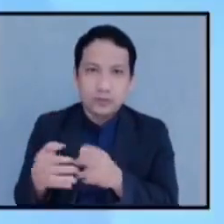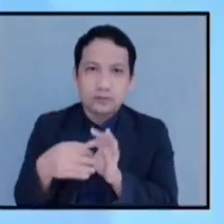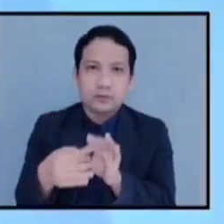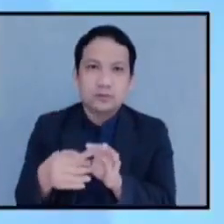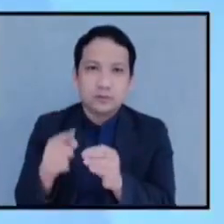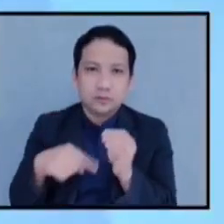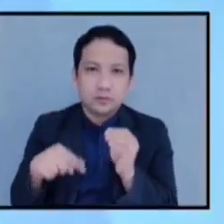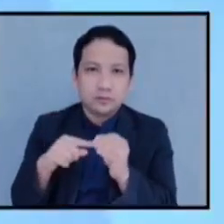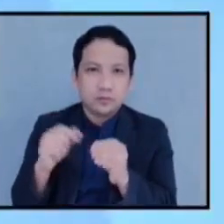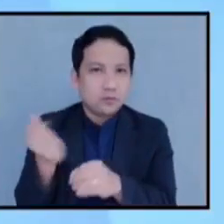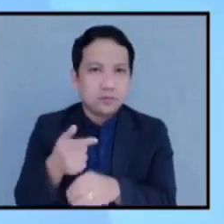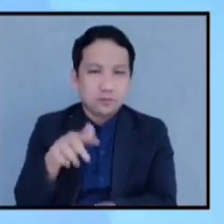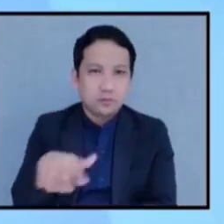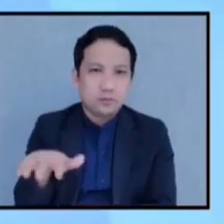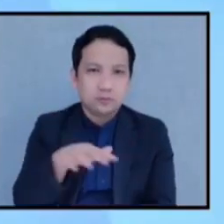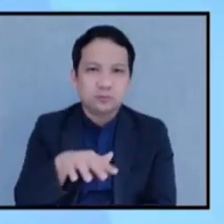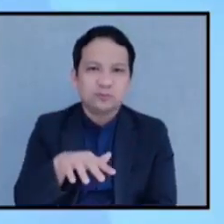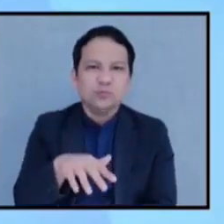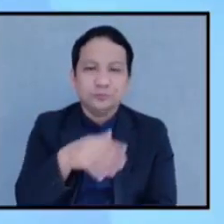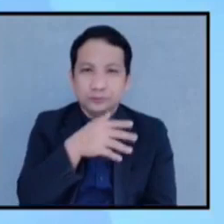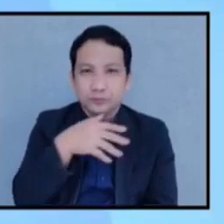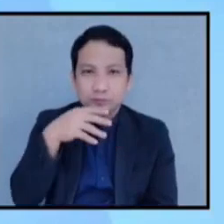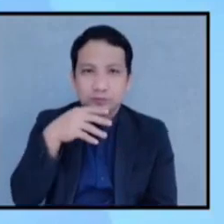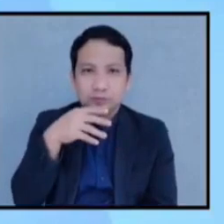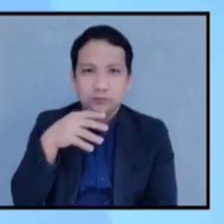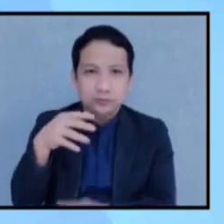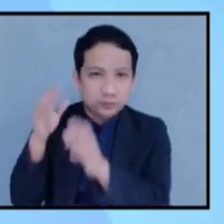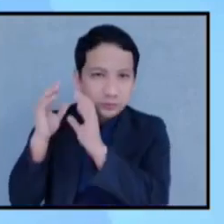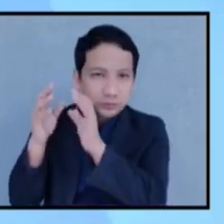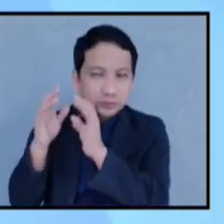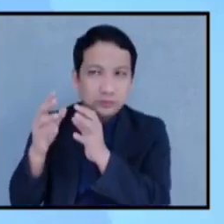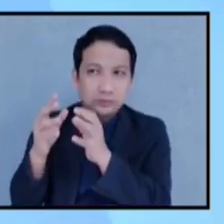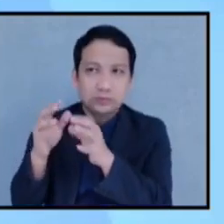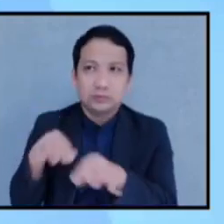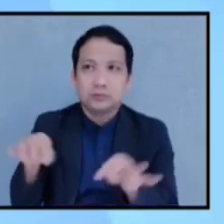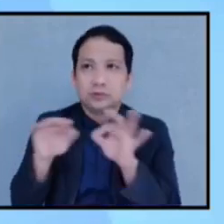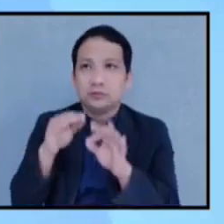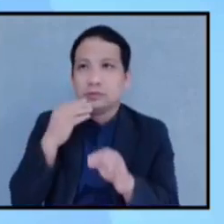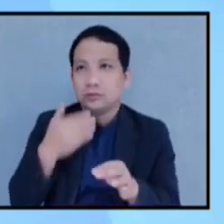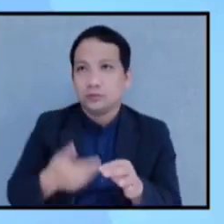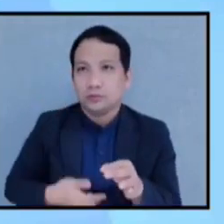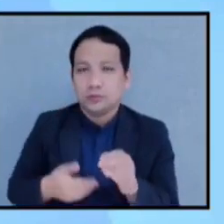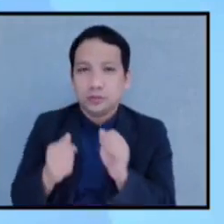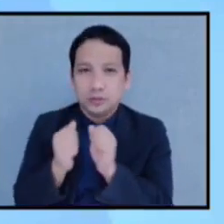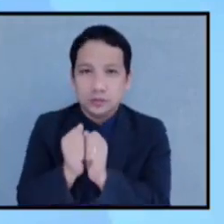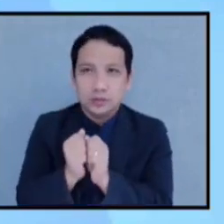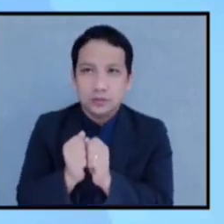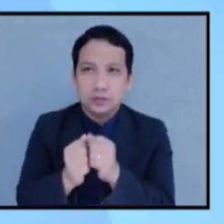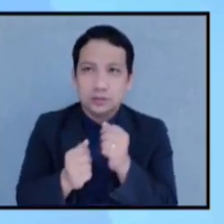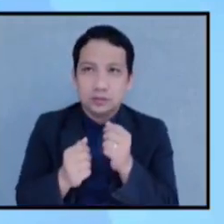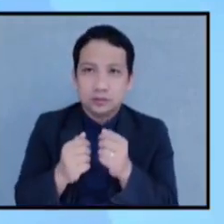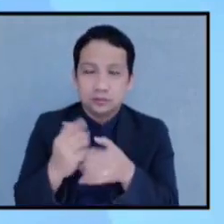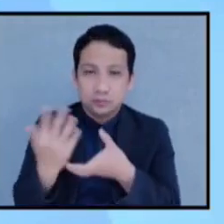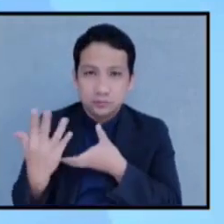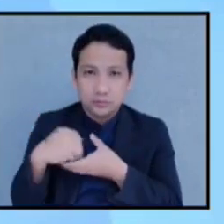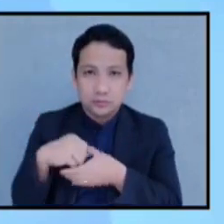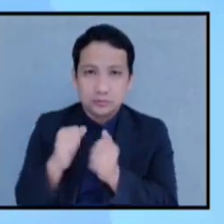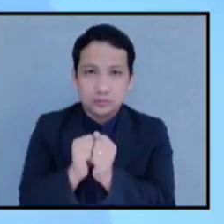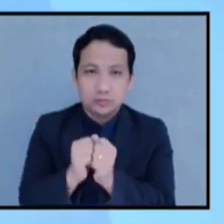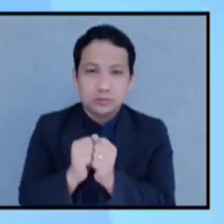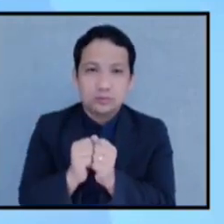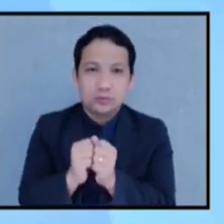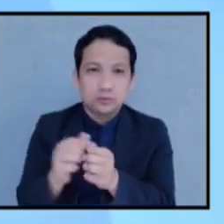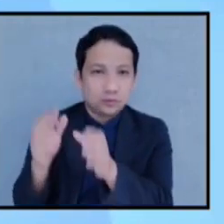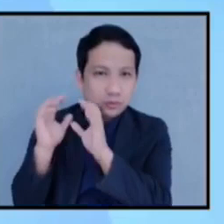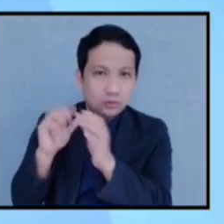everyone, kung if you have a farmland, a coconut farmland, you're very much welcome to visit and join, support our coconut farmers sa